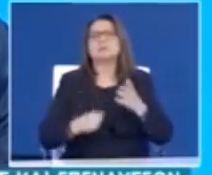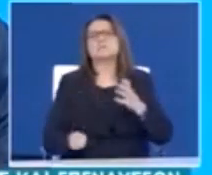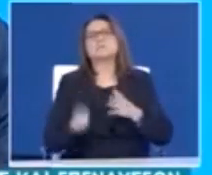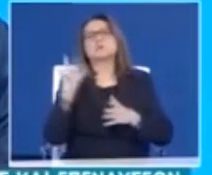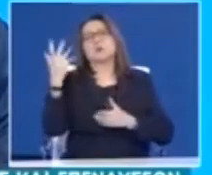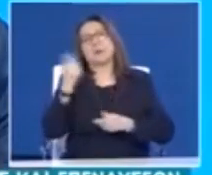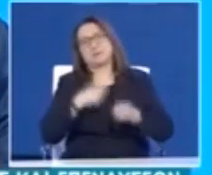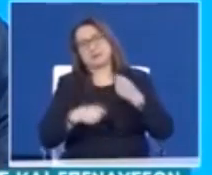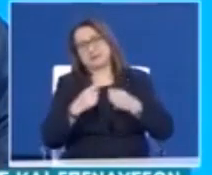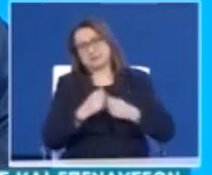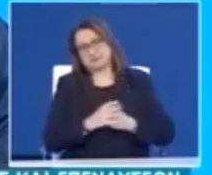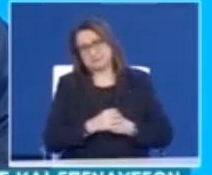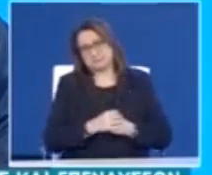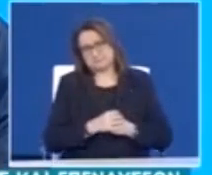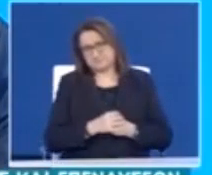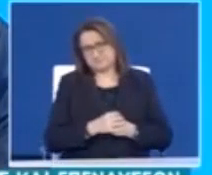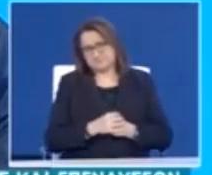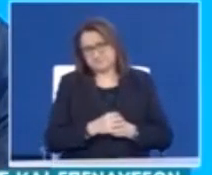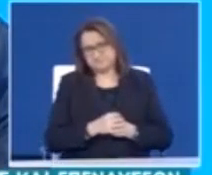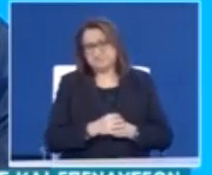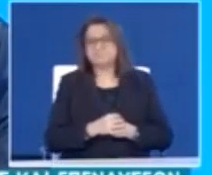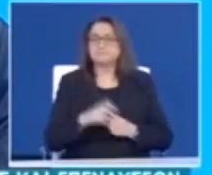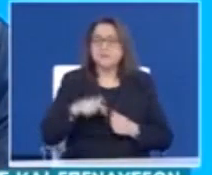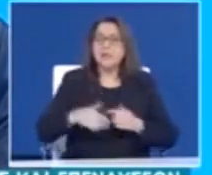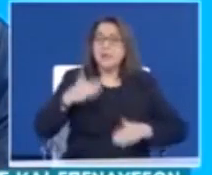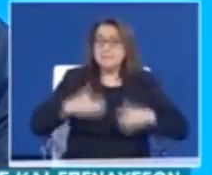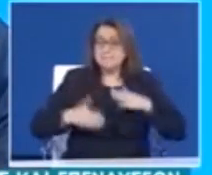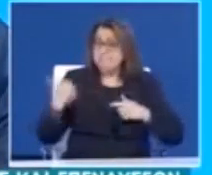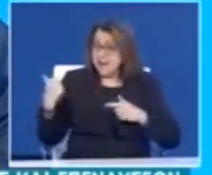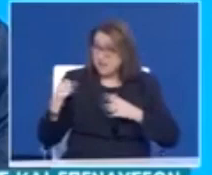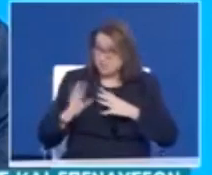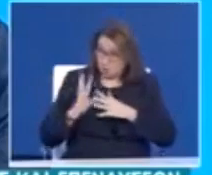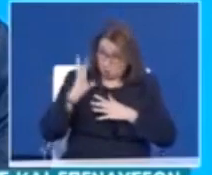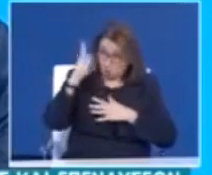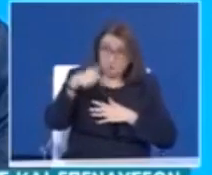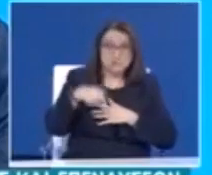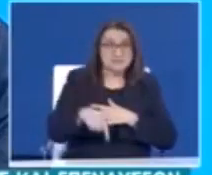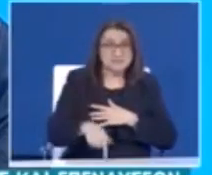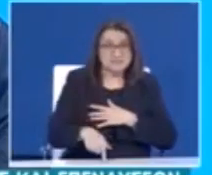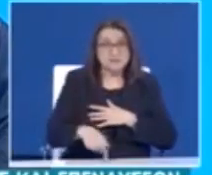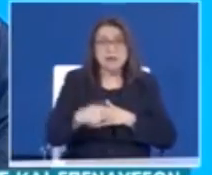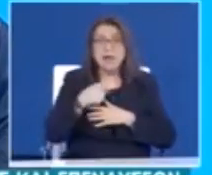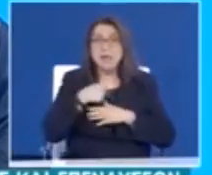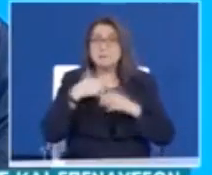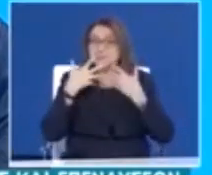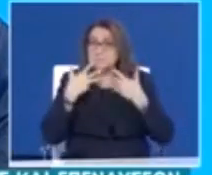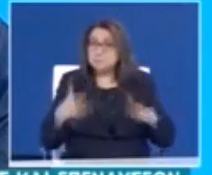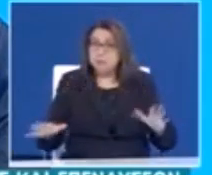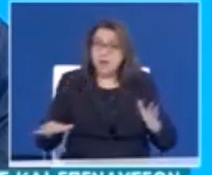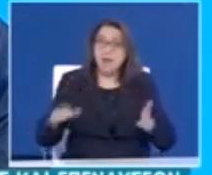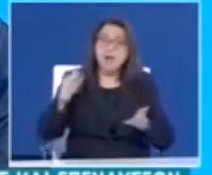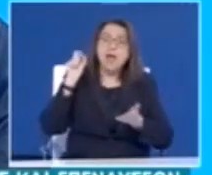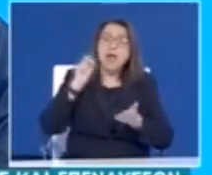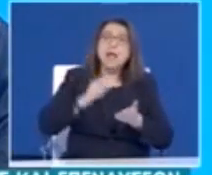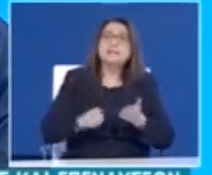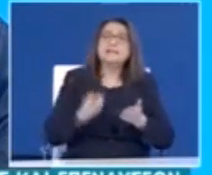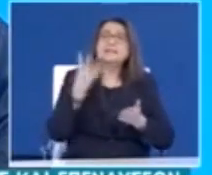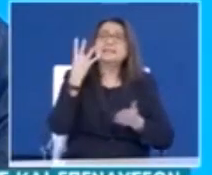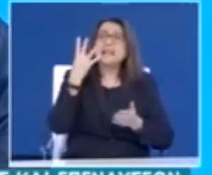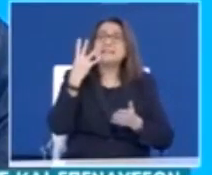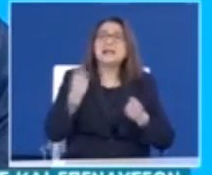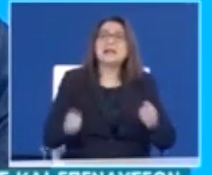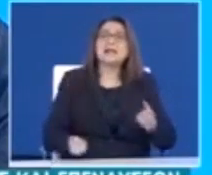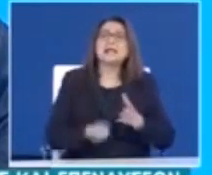Μέσα στο πλαίσιο του COVID, από το Μάρτιο μέχρι σήμερα, εγκρίναμε σε έργα ΣΔΙΤ 4 νέα έργα ύψους